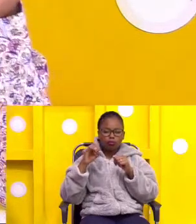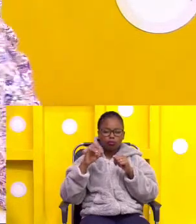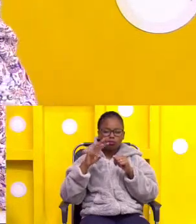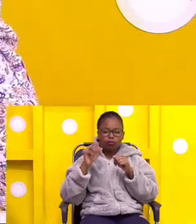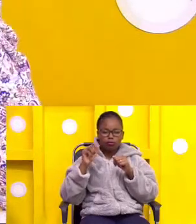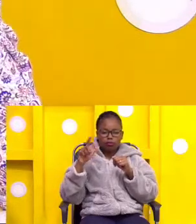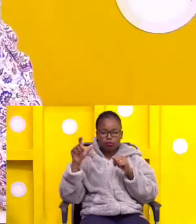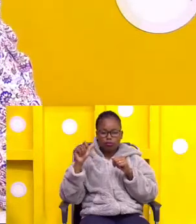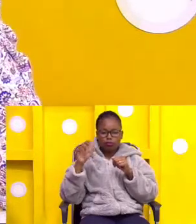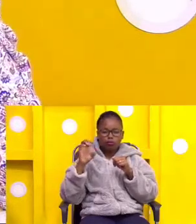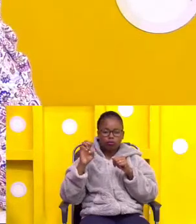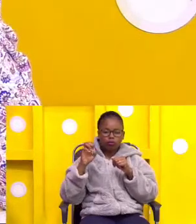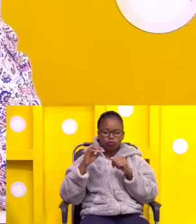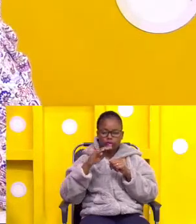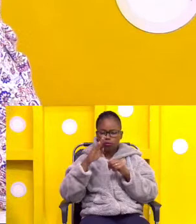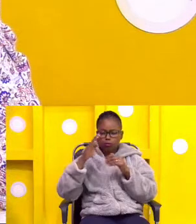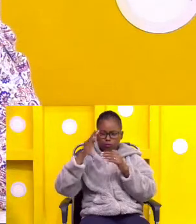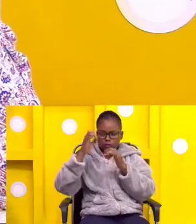dinguri he